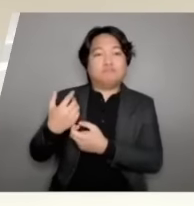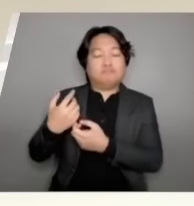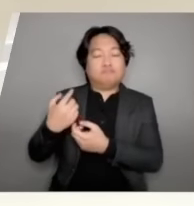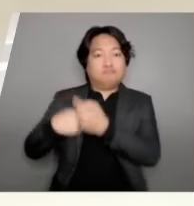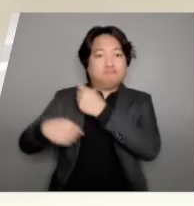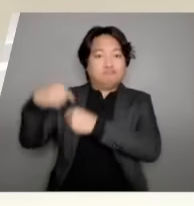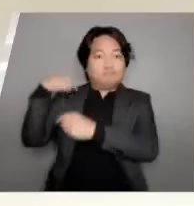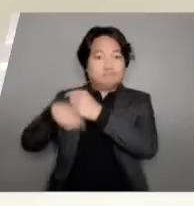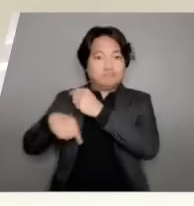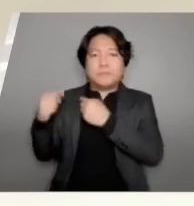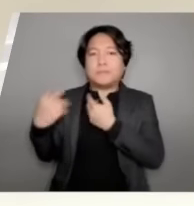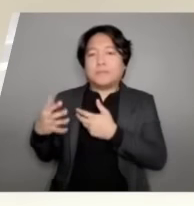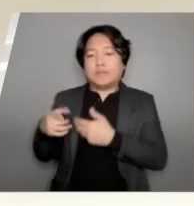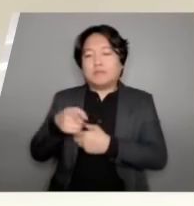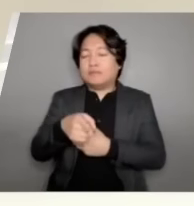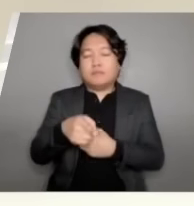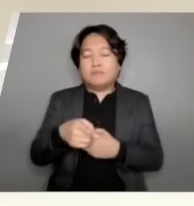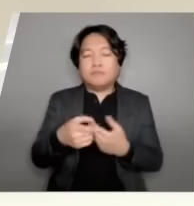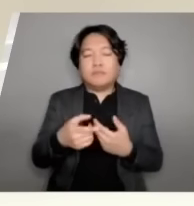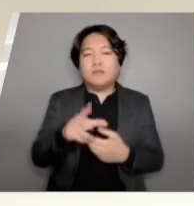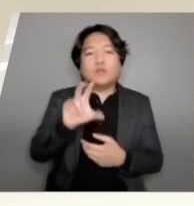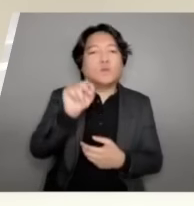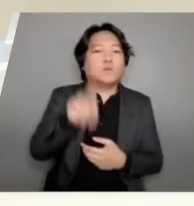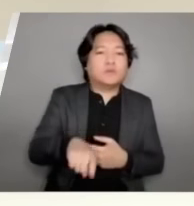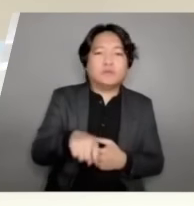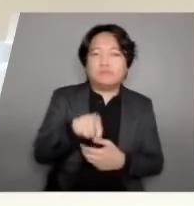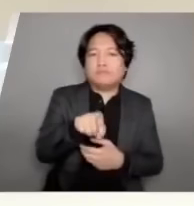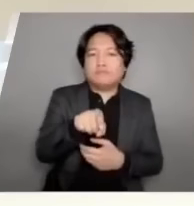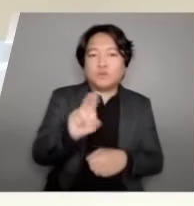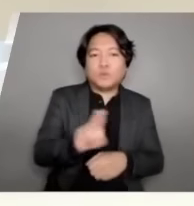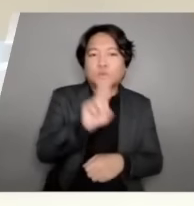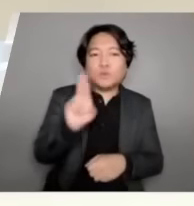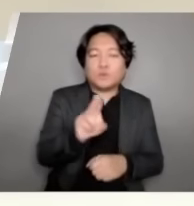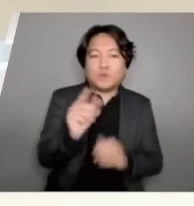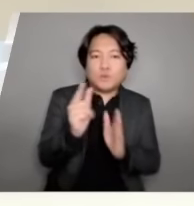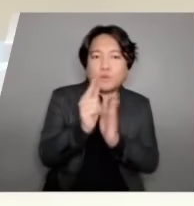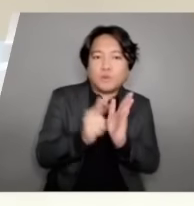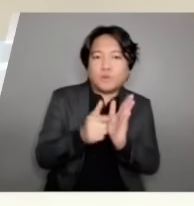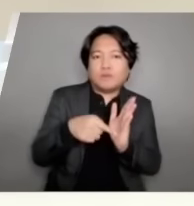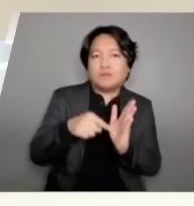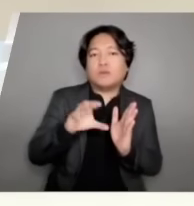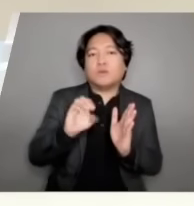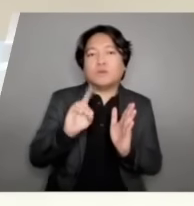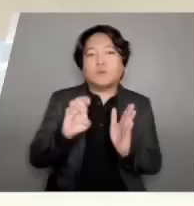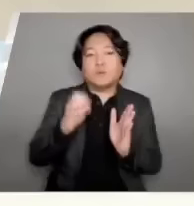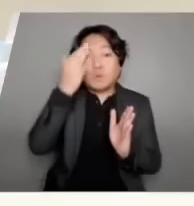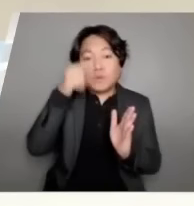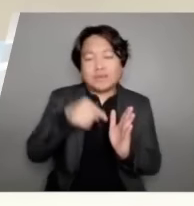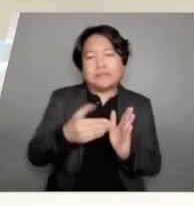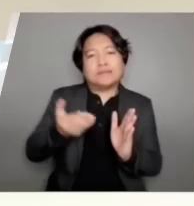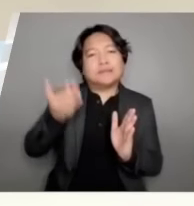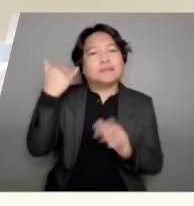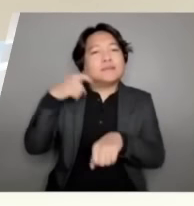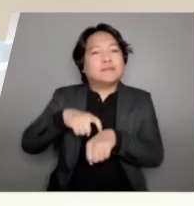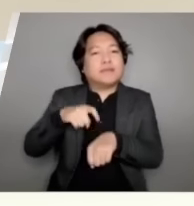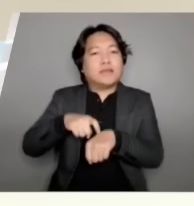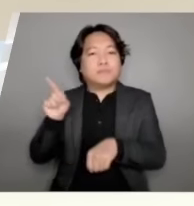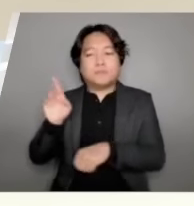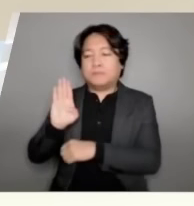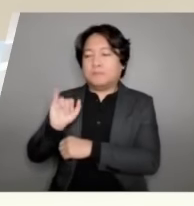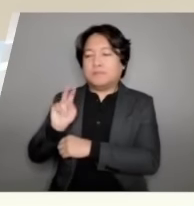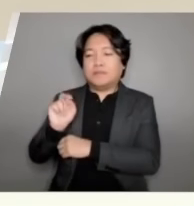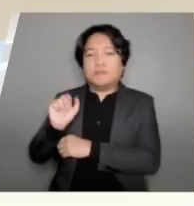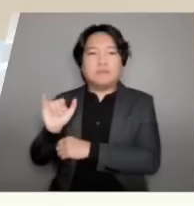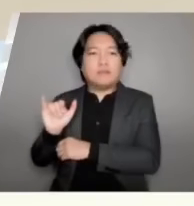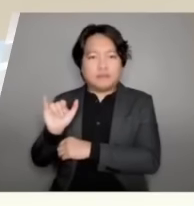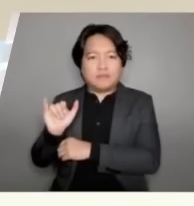inabandon na yung doctrine ng Aguinaldo condonation ruling. So hindi na unless ibalik